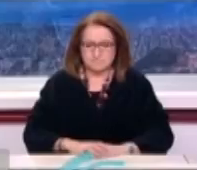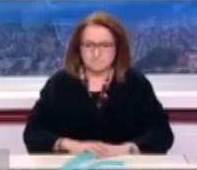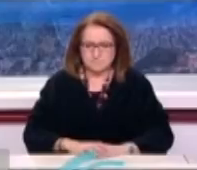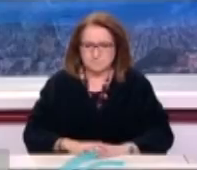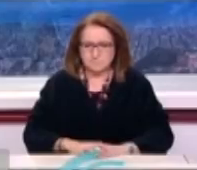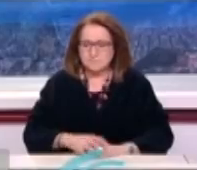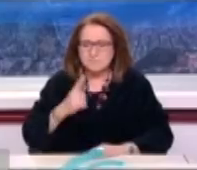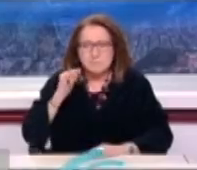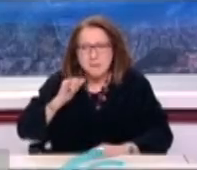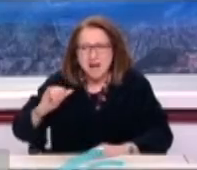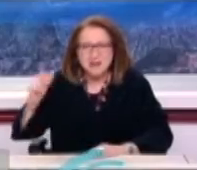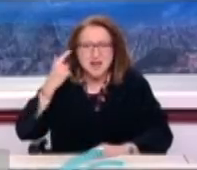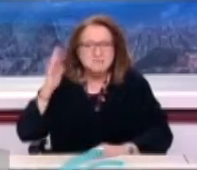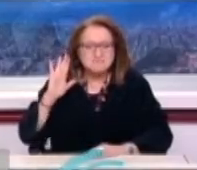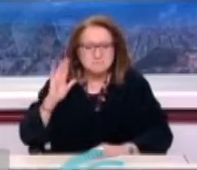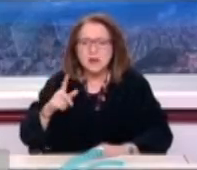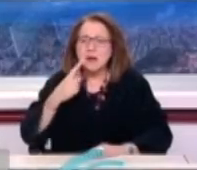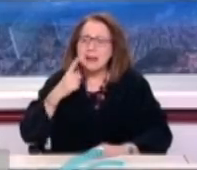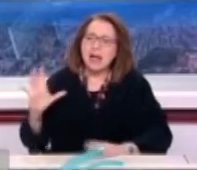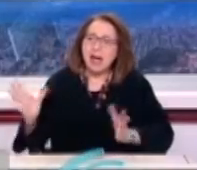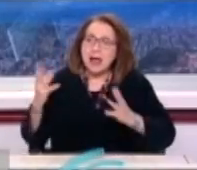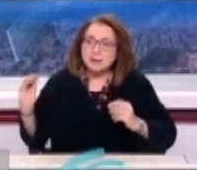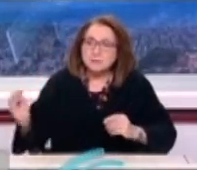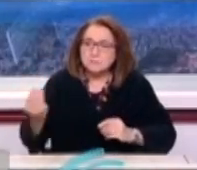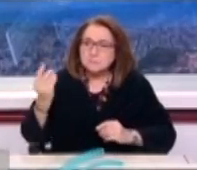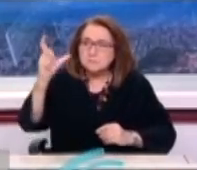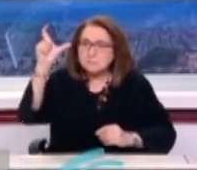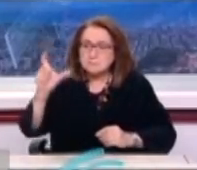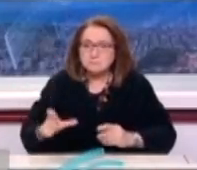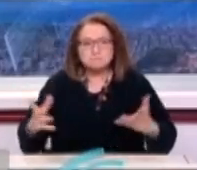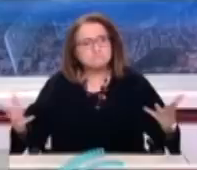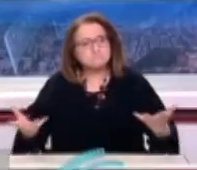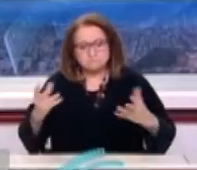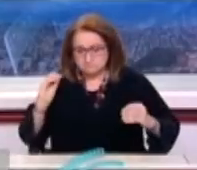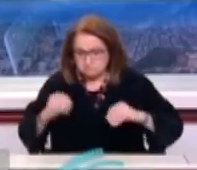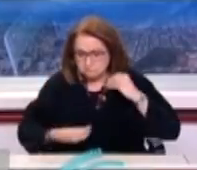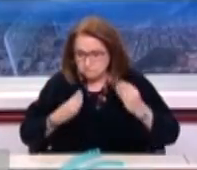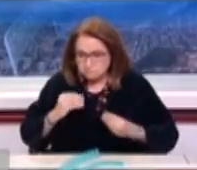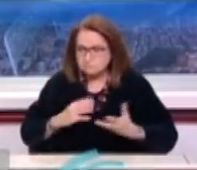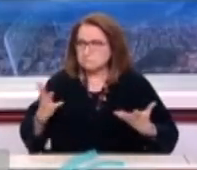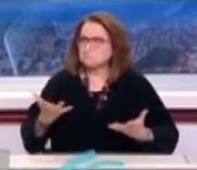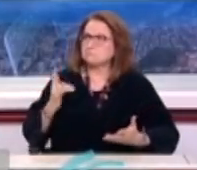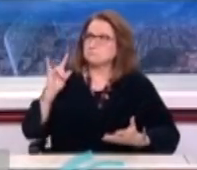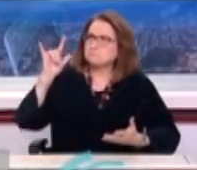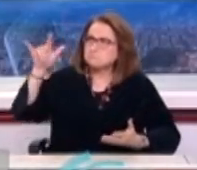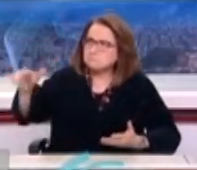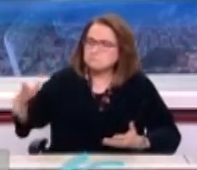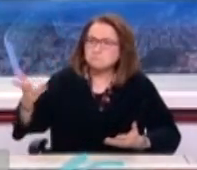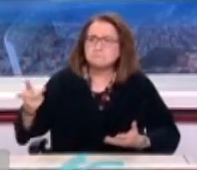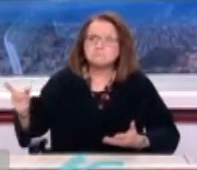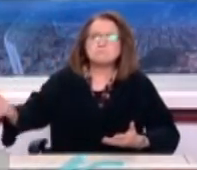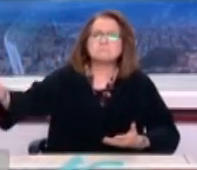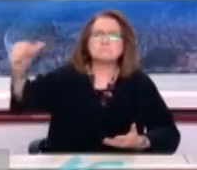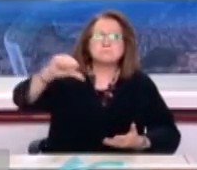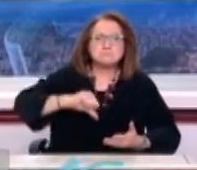Αν κανείς εμφανίσει έντονα συμπτώματα, έχει ταξιδέψει σε κάποια χώρα, προφανώς δεν έχει καμία σημασία τώρα. Είναι